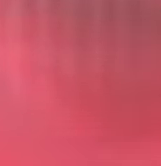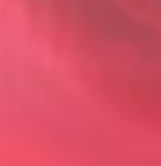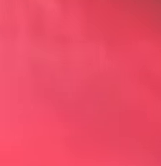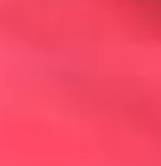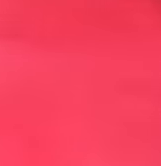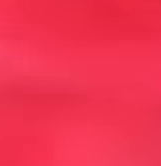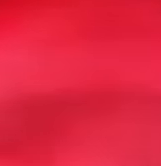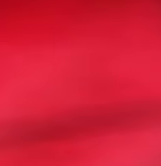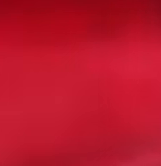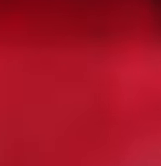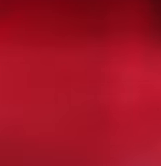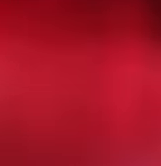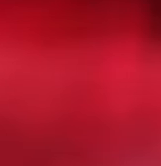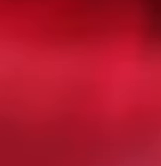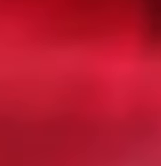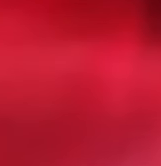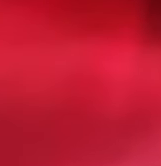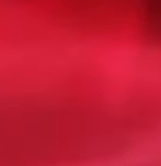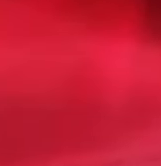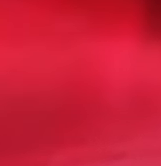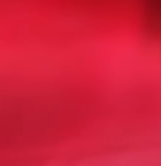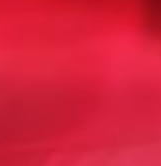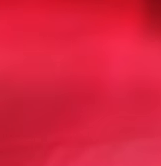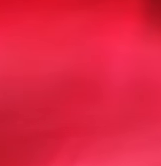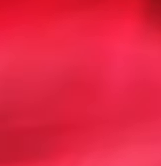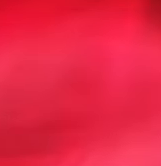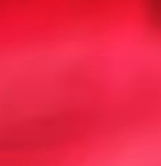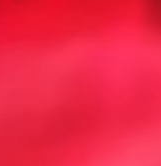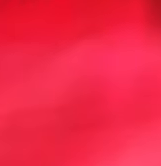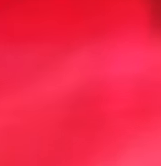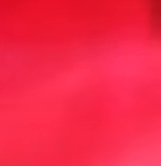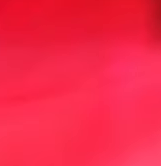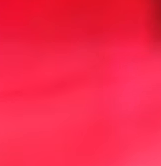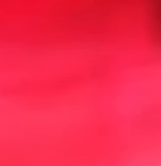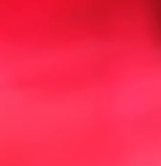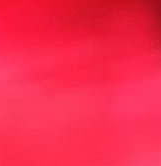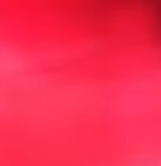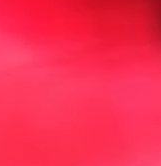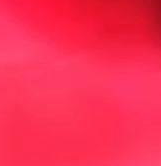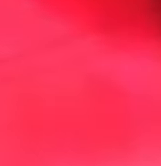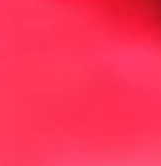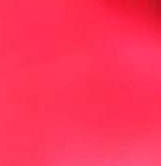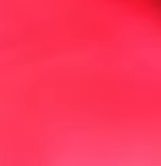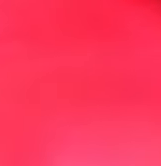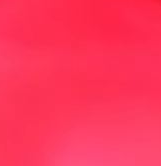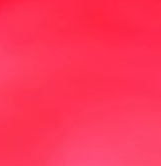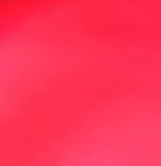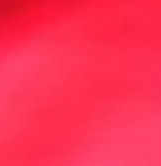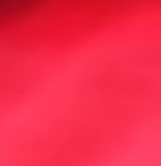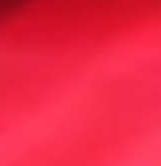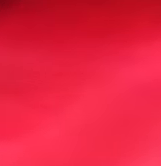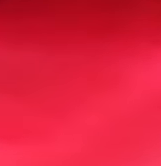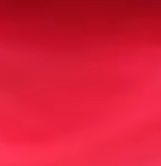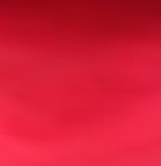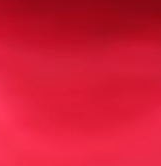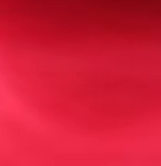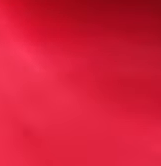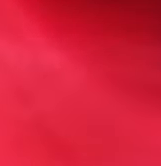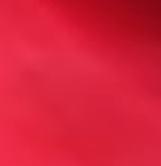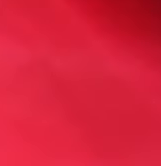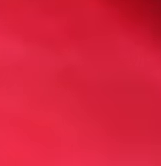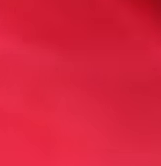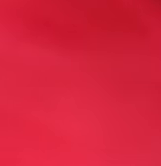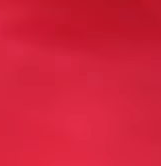ay ang idolo. Kasama ko po dito ang si Ninong Bingo and Tito Jimmy ng April Boys. Available na po ito sa iTunes,